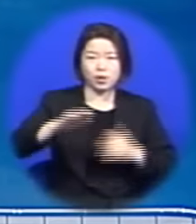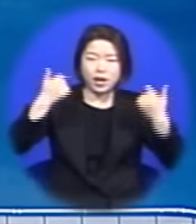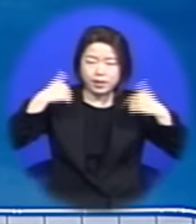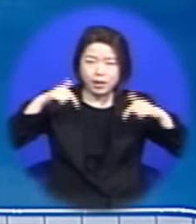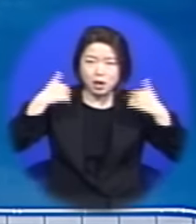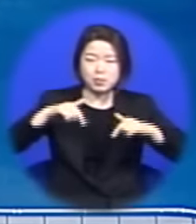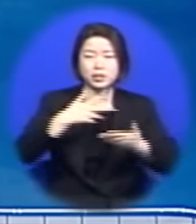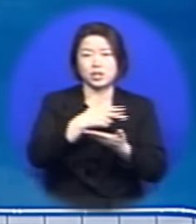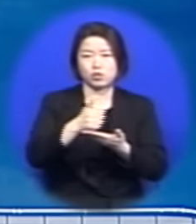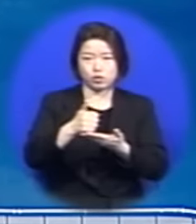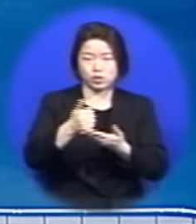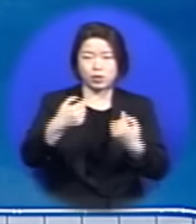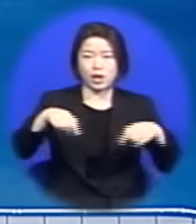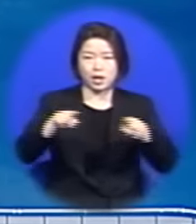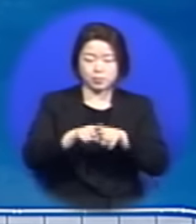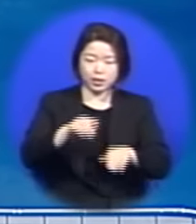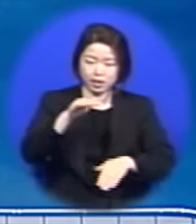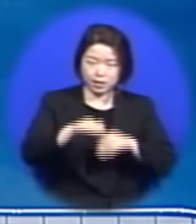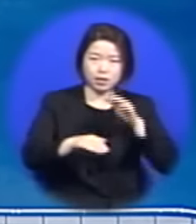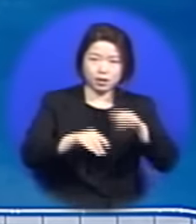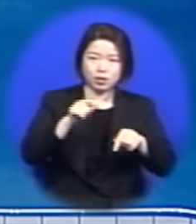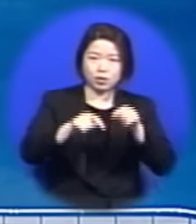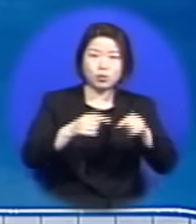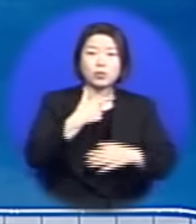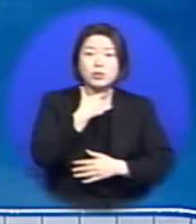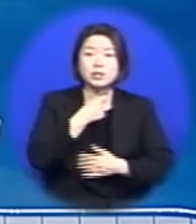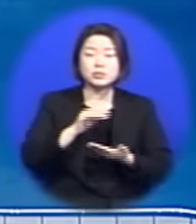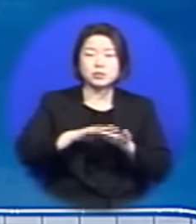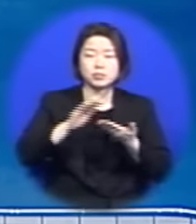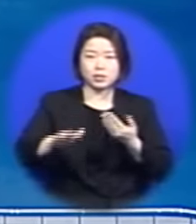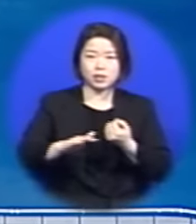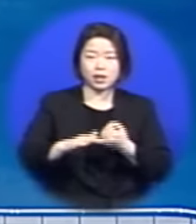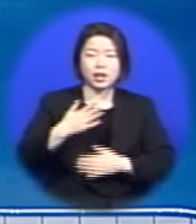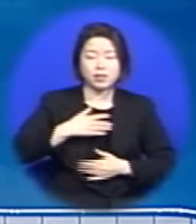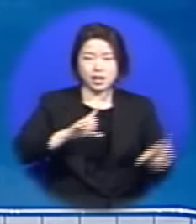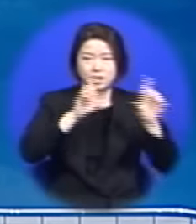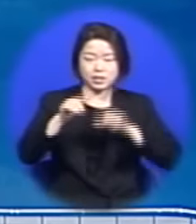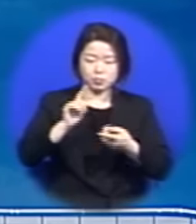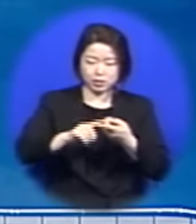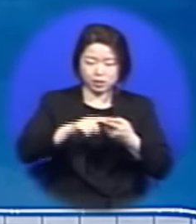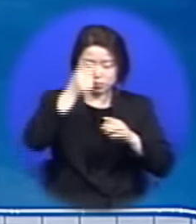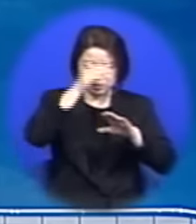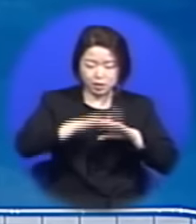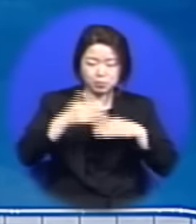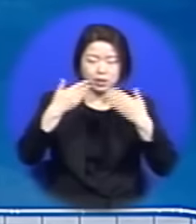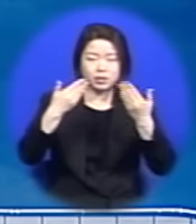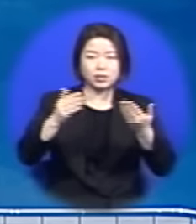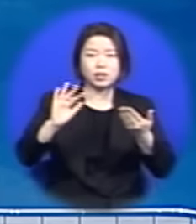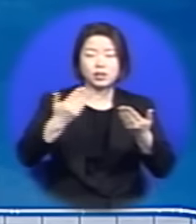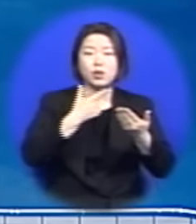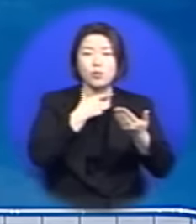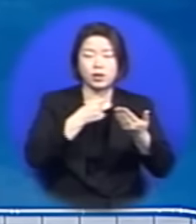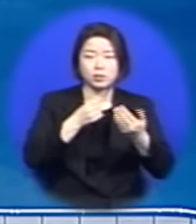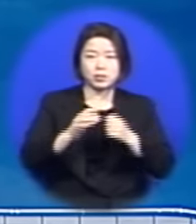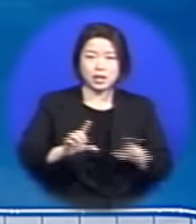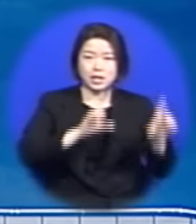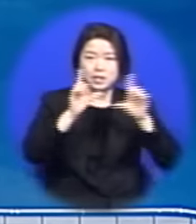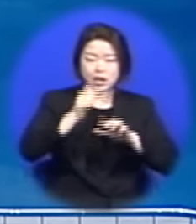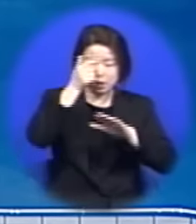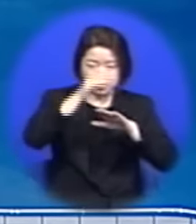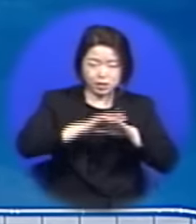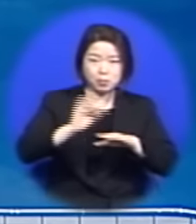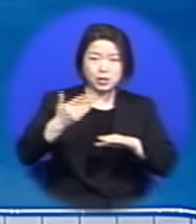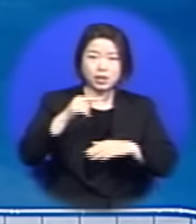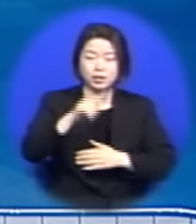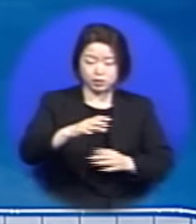주님과 함께 걷겠습니다 그래서 제 삶이 그대로 예배가 되기를 원합니다 삶이 예배가 되는 그